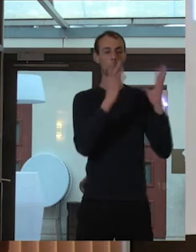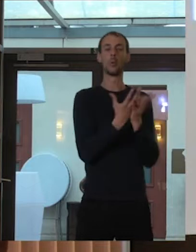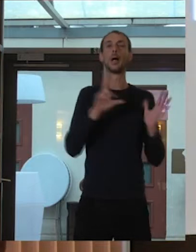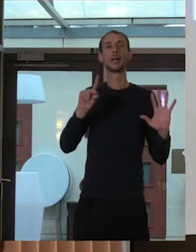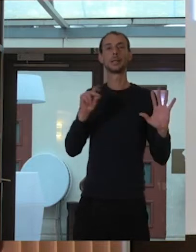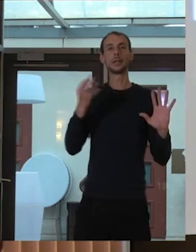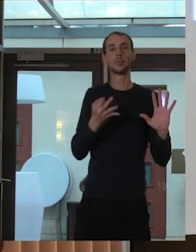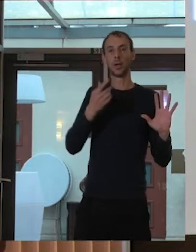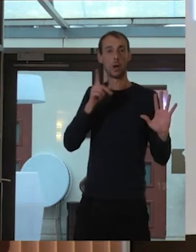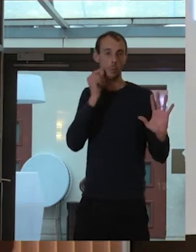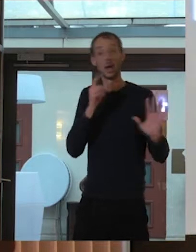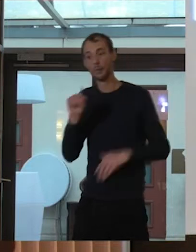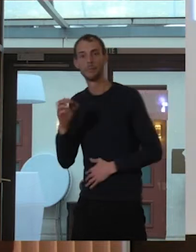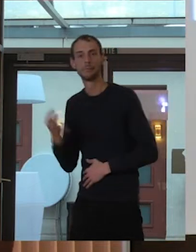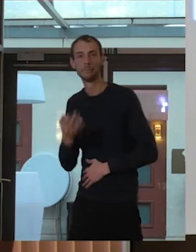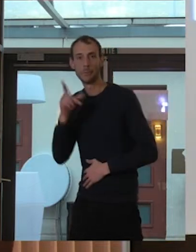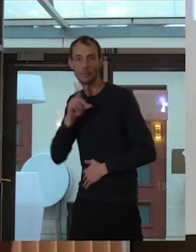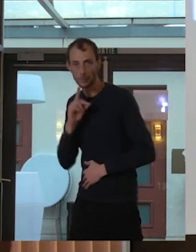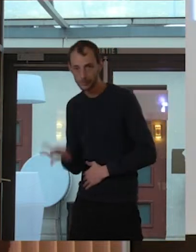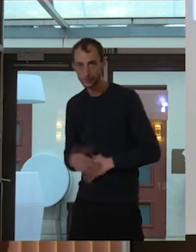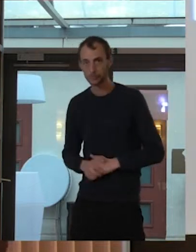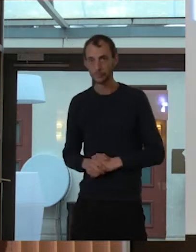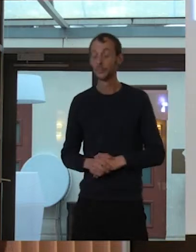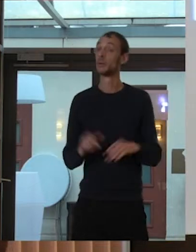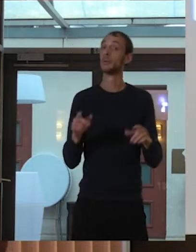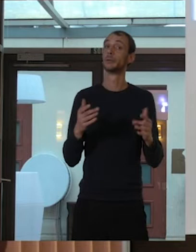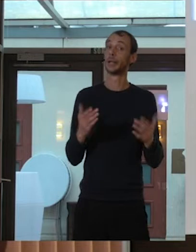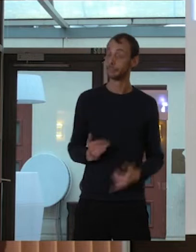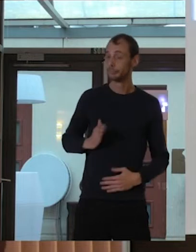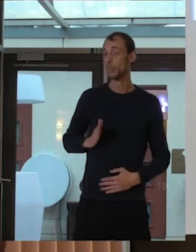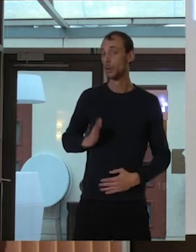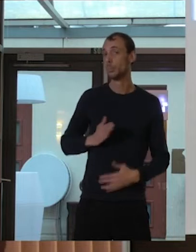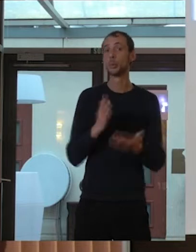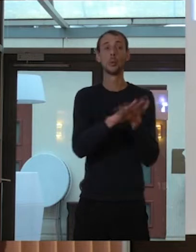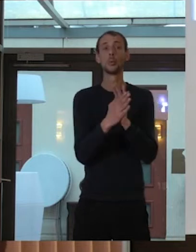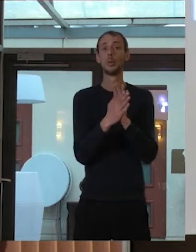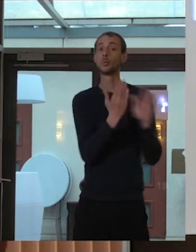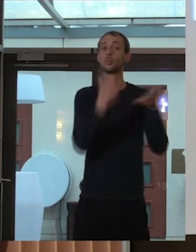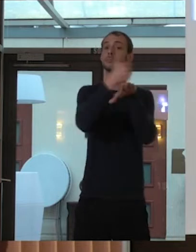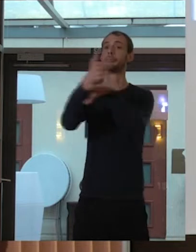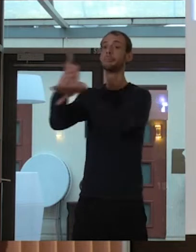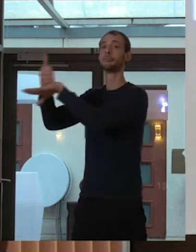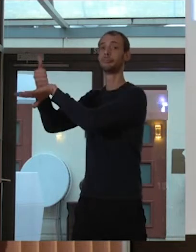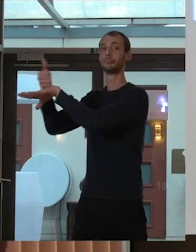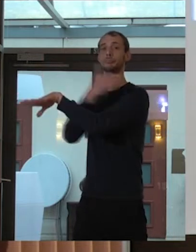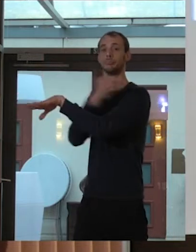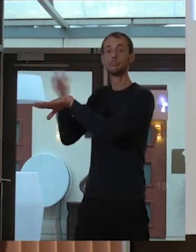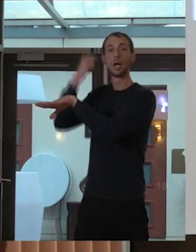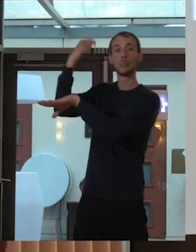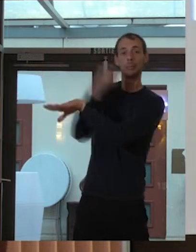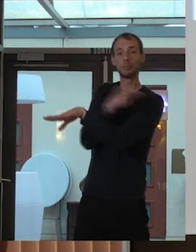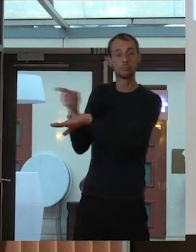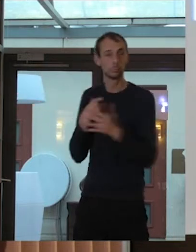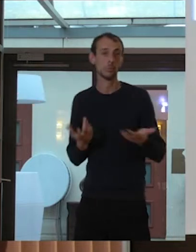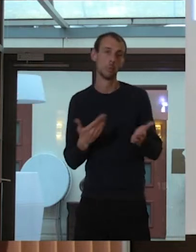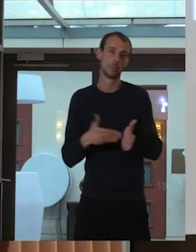femmes. Et à Bordeaux, la gouvernance des associations sportives est encore très majoritairement masculine, puisque